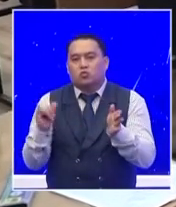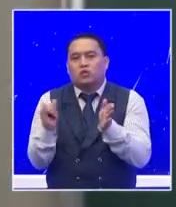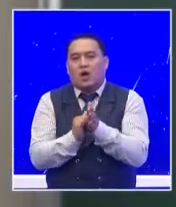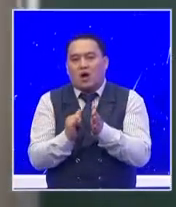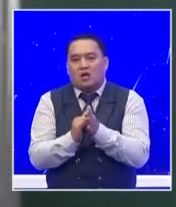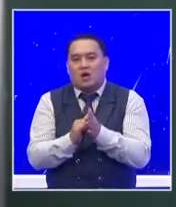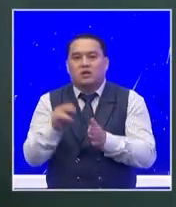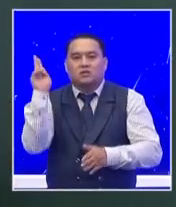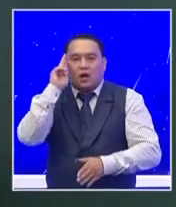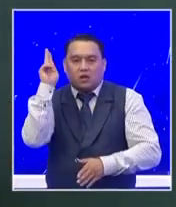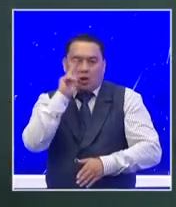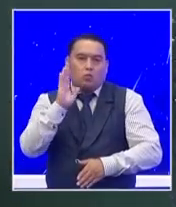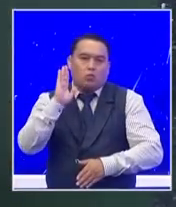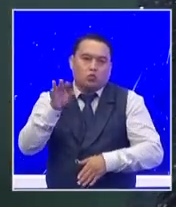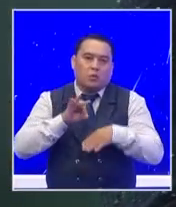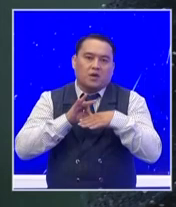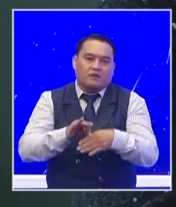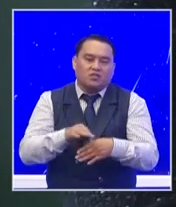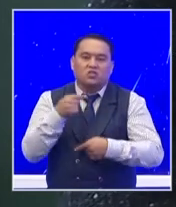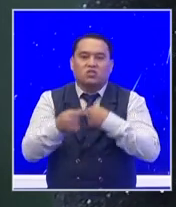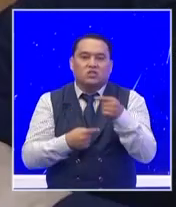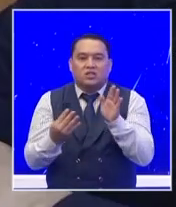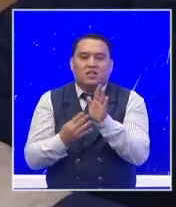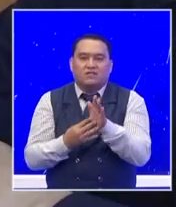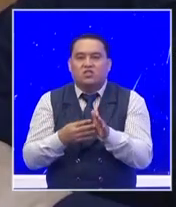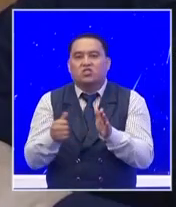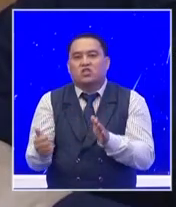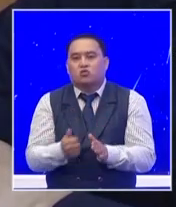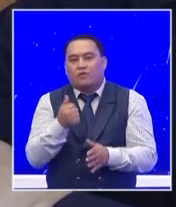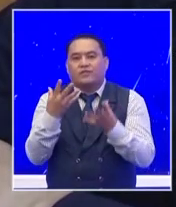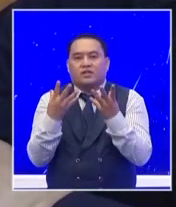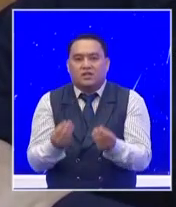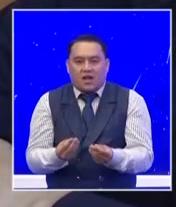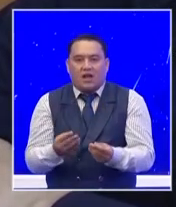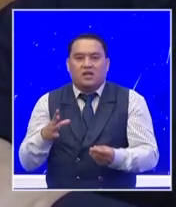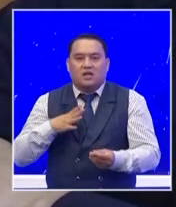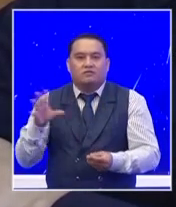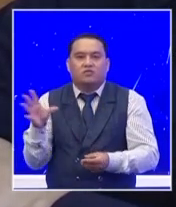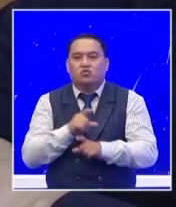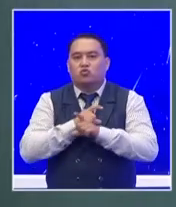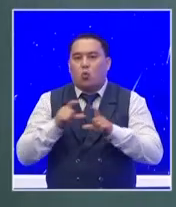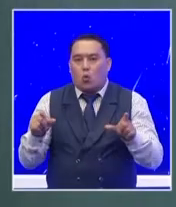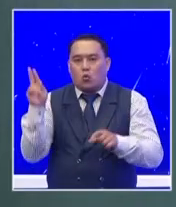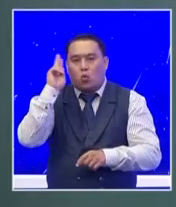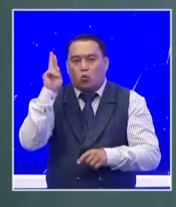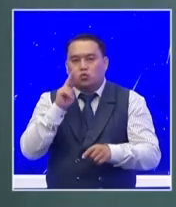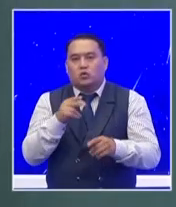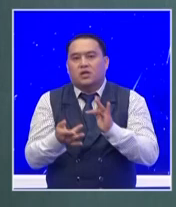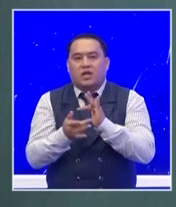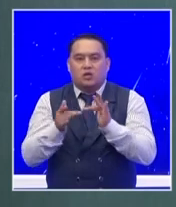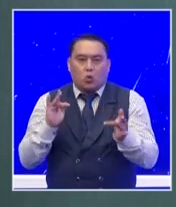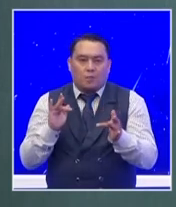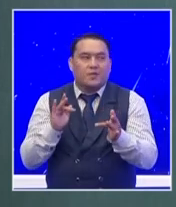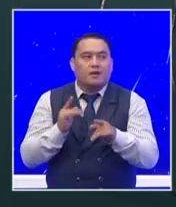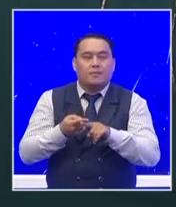и телеуроки. Занятия будут транслировать по 9 часов в день. Однако до сих пор не все школьники и учителя имеют доступ к